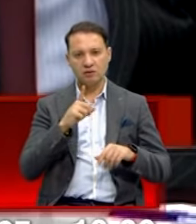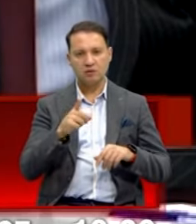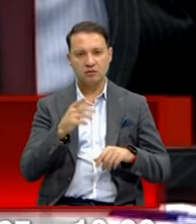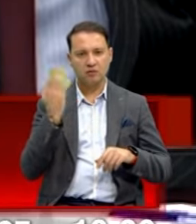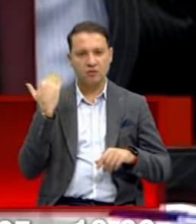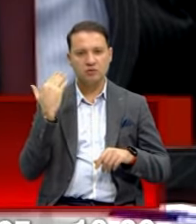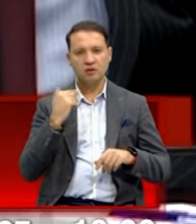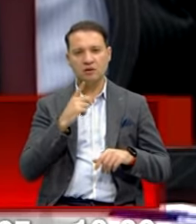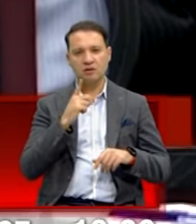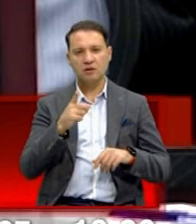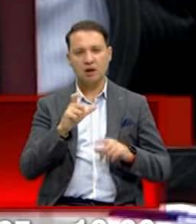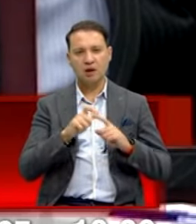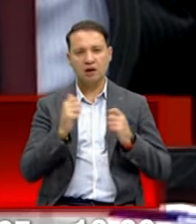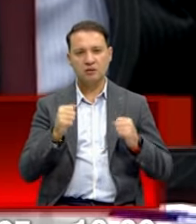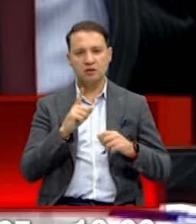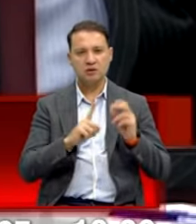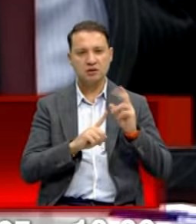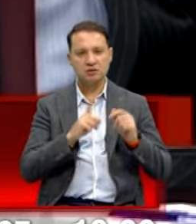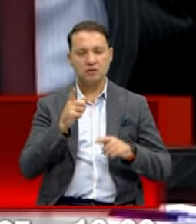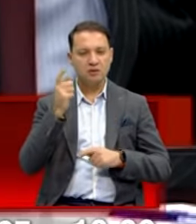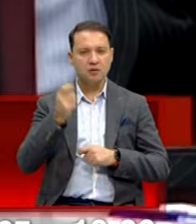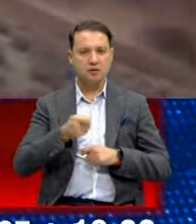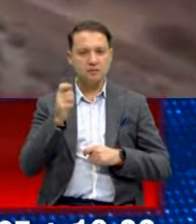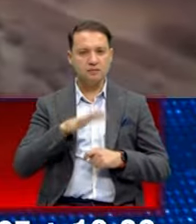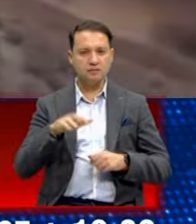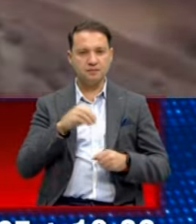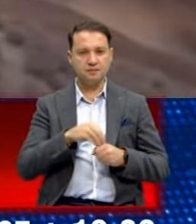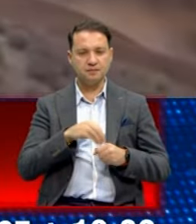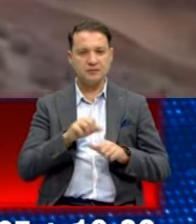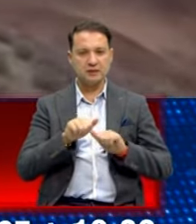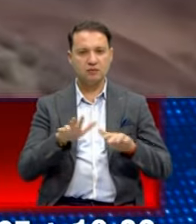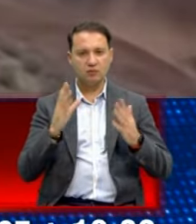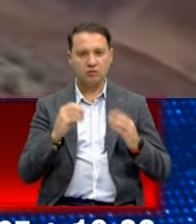Daha önce de Erzincan İliç'teki maden sahasında